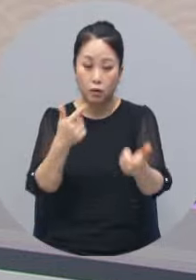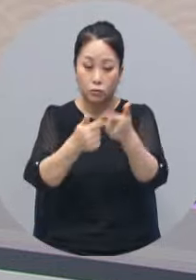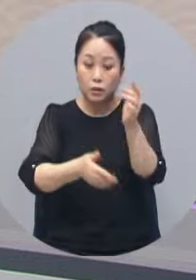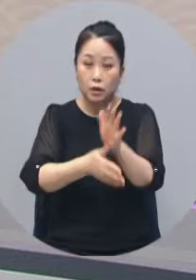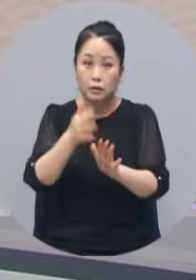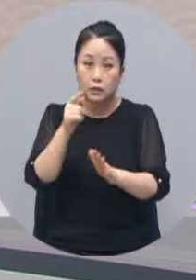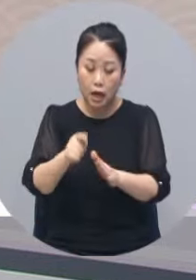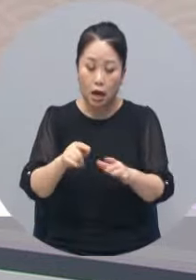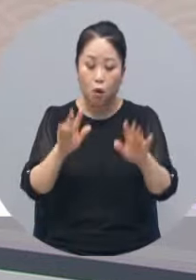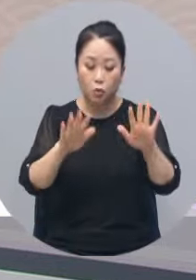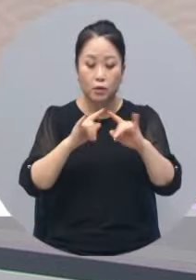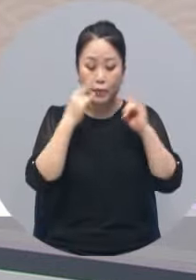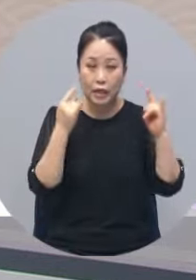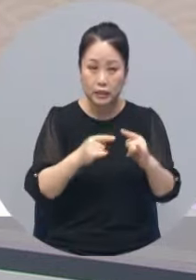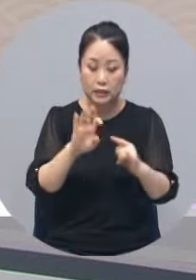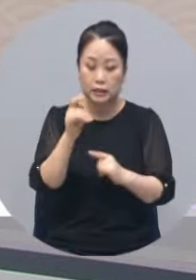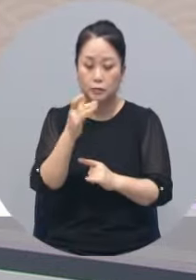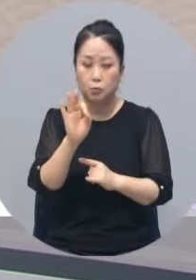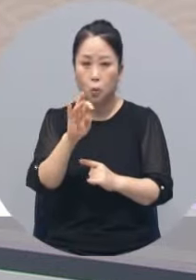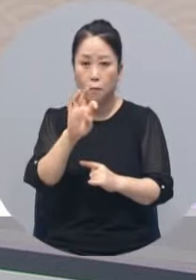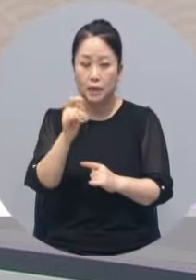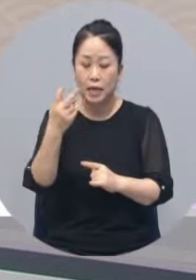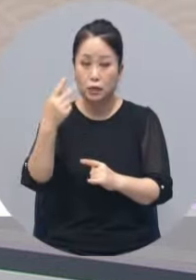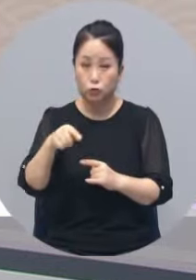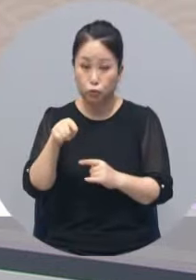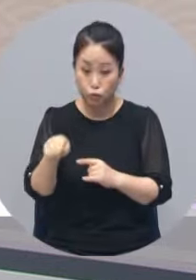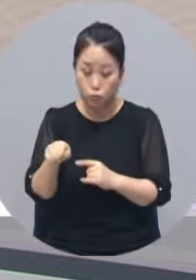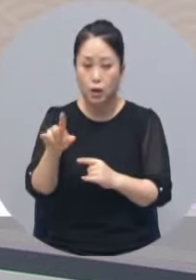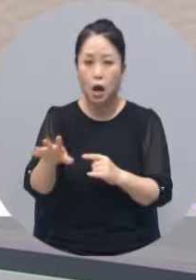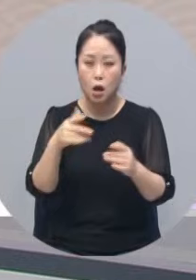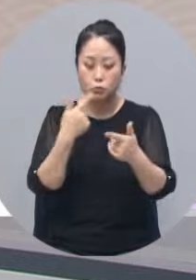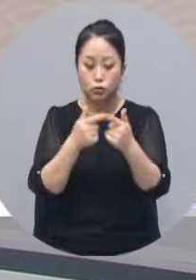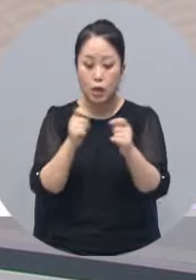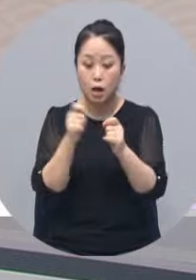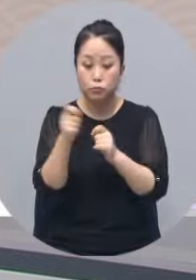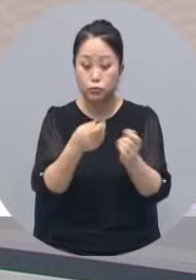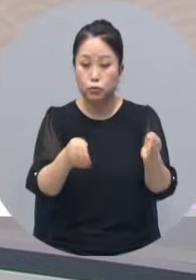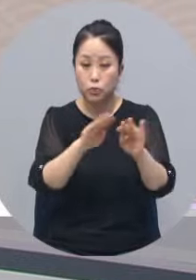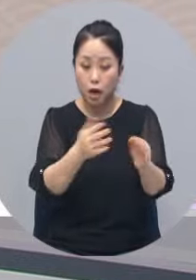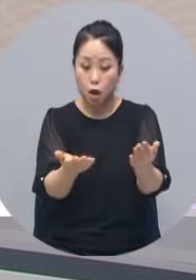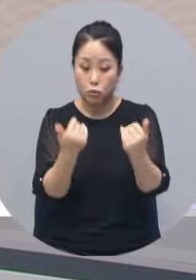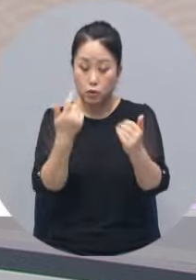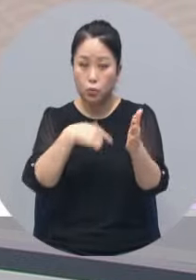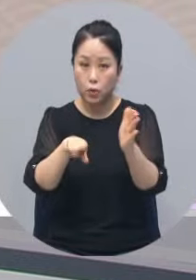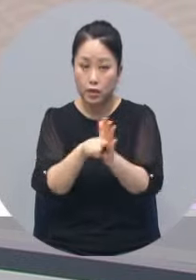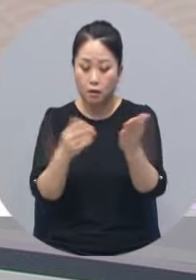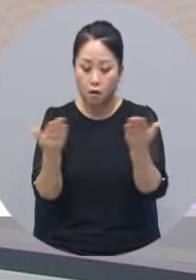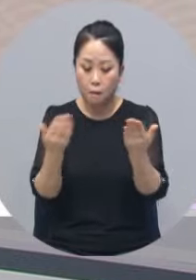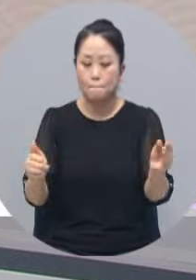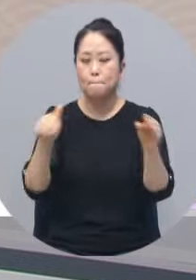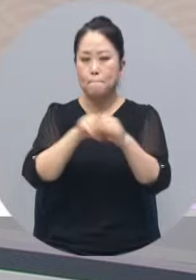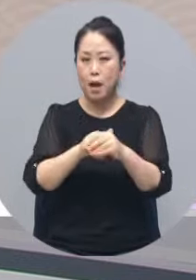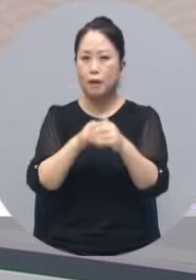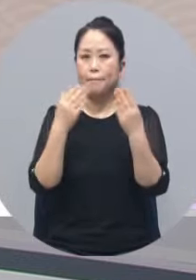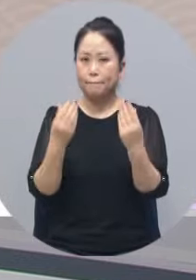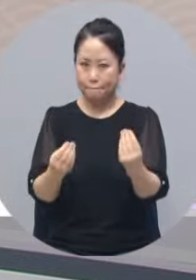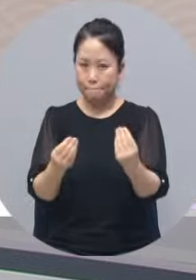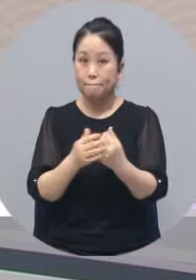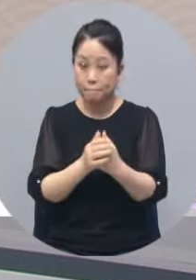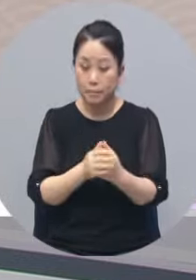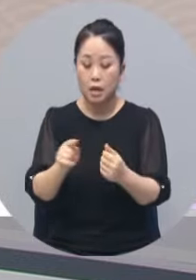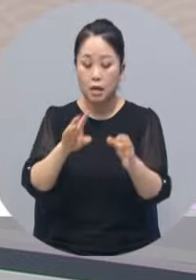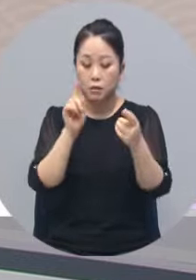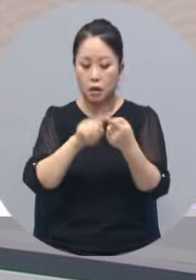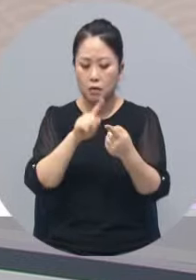부산시가 오늘 프랑스 퐁피도 센터 측과 부산 분관 유치를 위한 업무 협약을 전격 체결했습니다. 이와